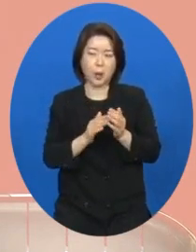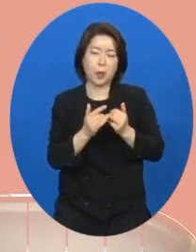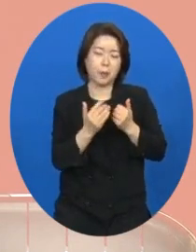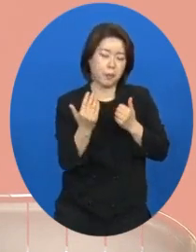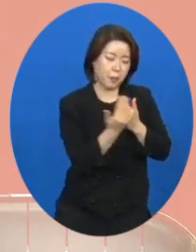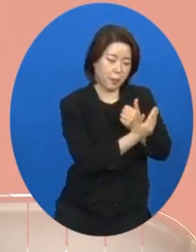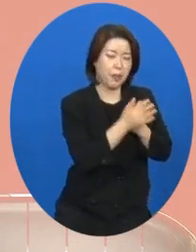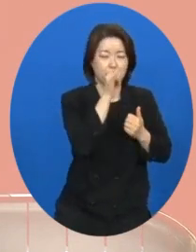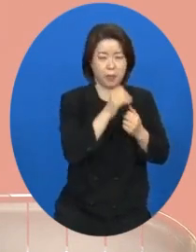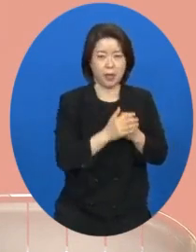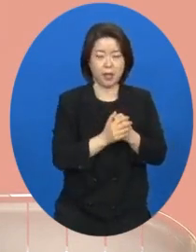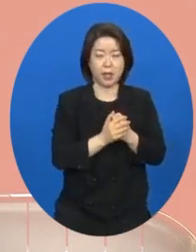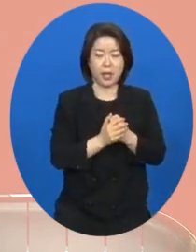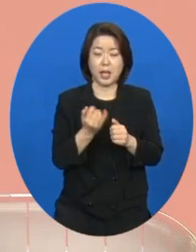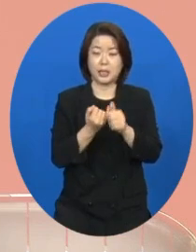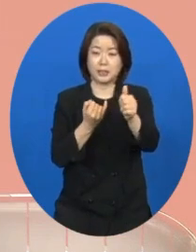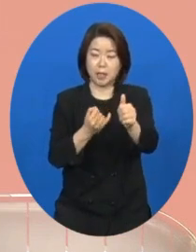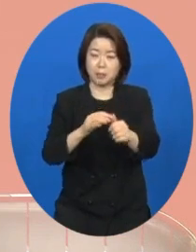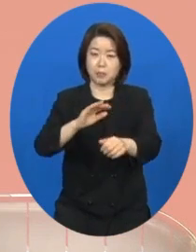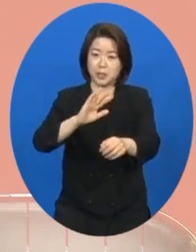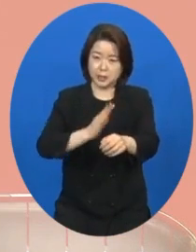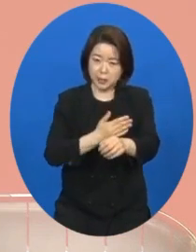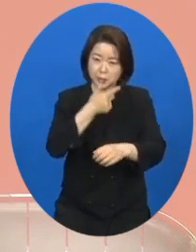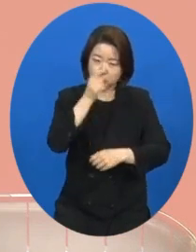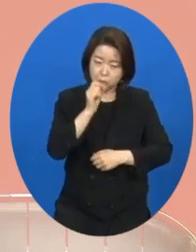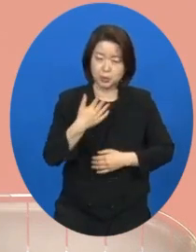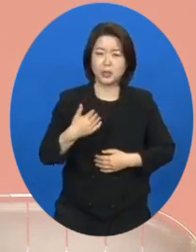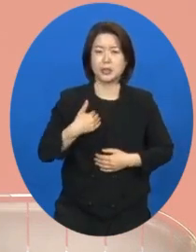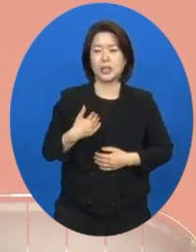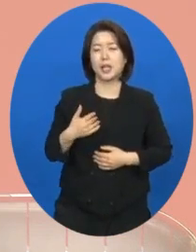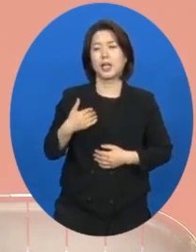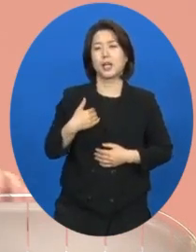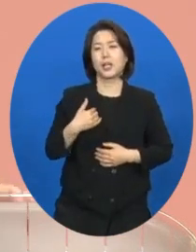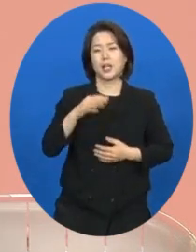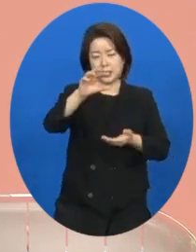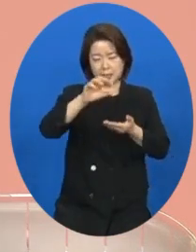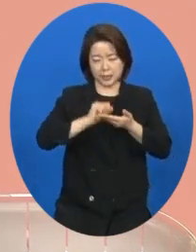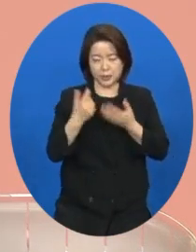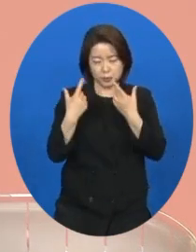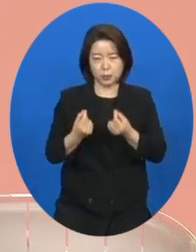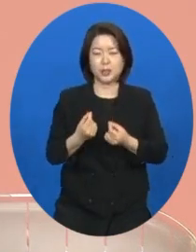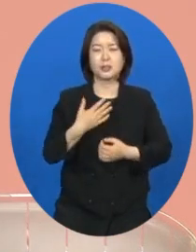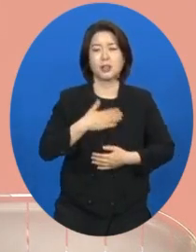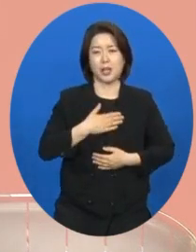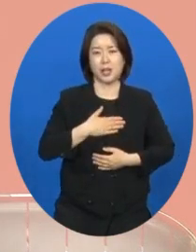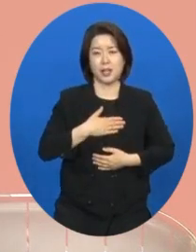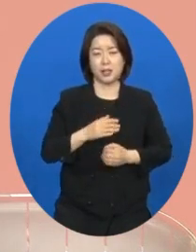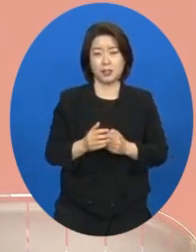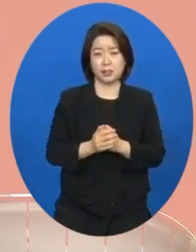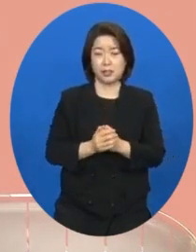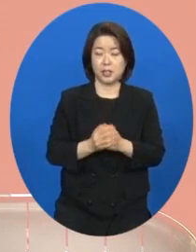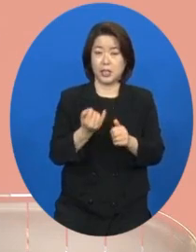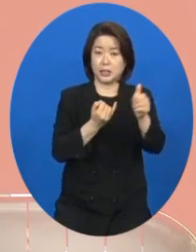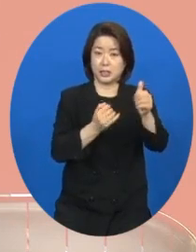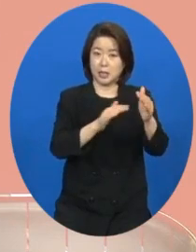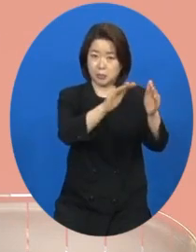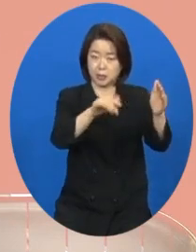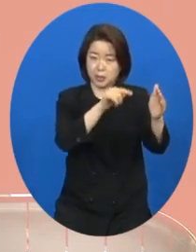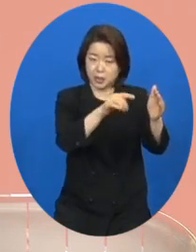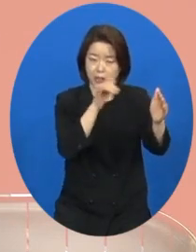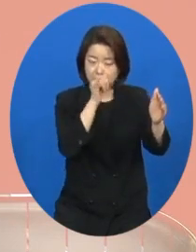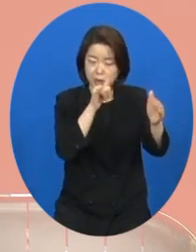저의 단점임을 알게 되었기 때문입니다. 시댁과의 관계에서 있었던 모든 상처와